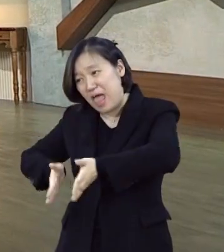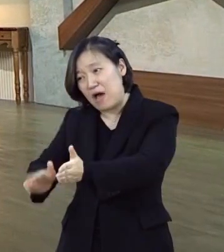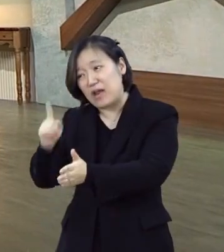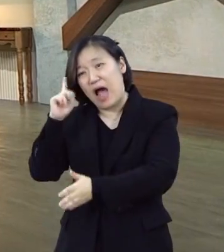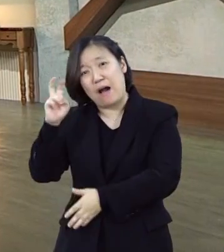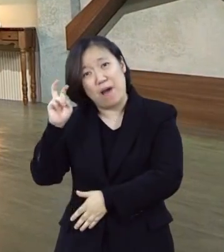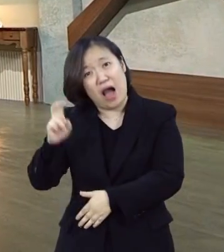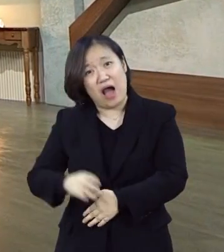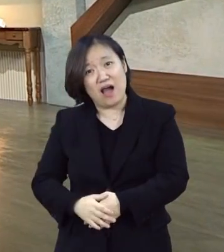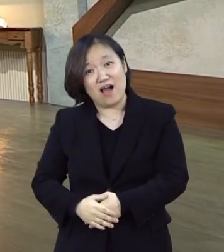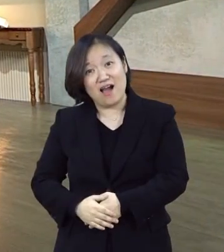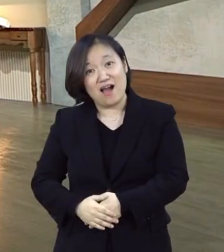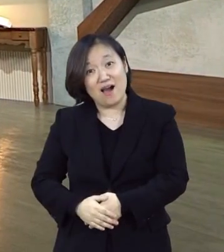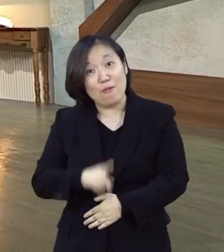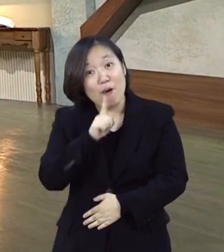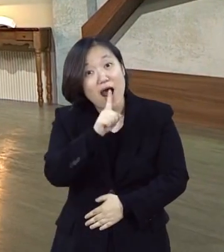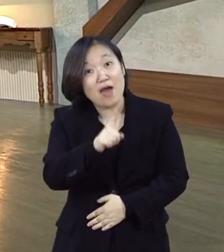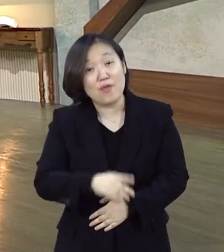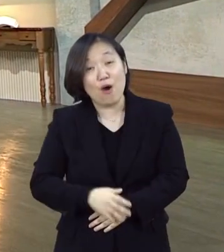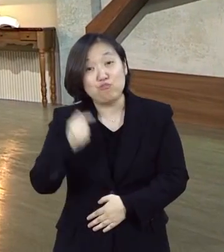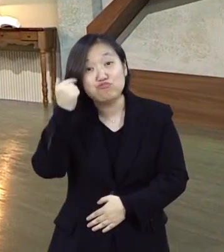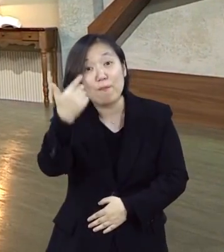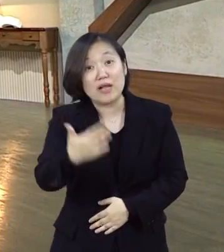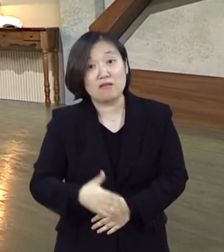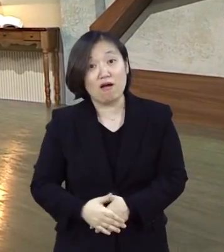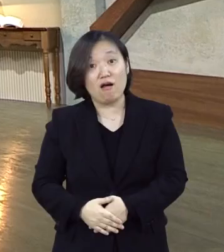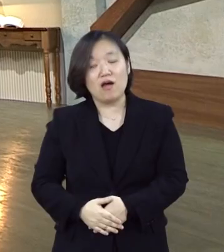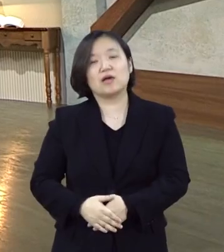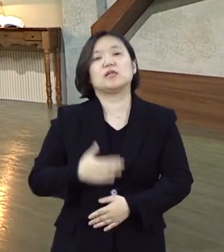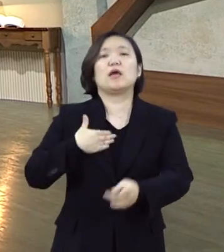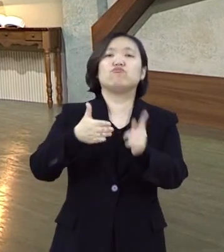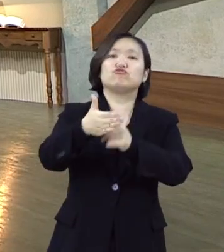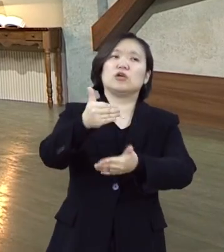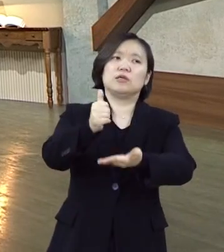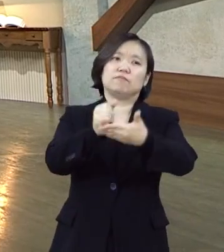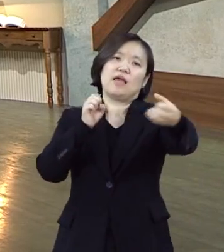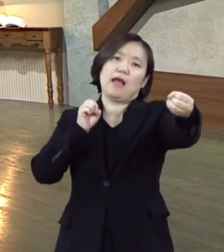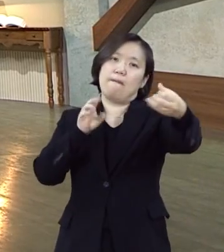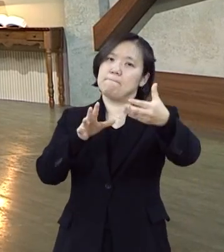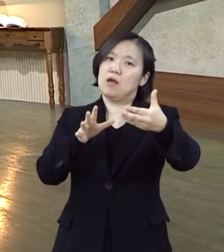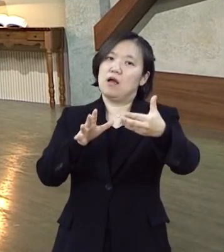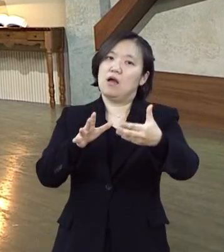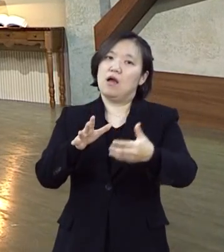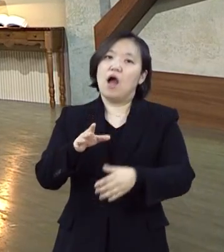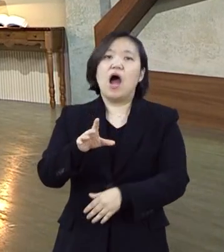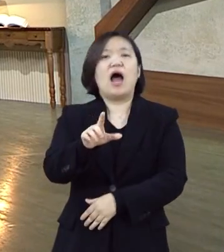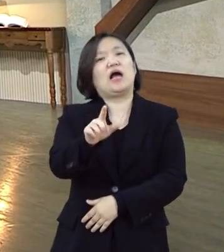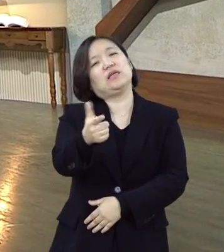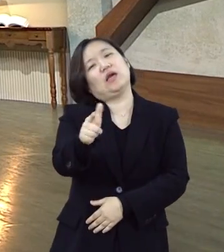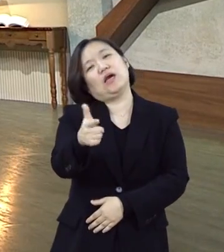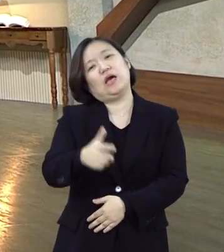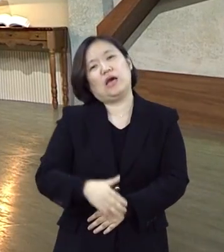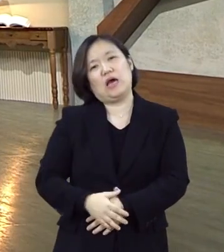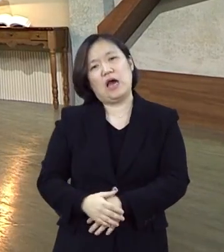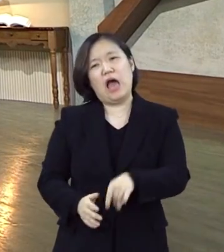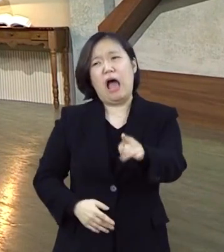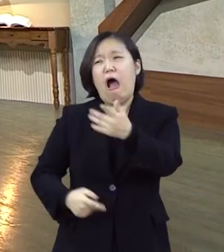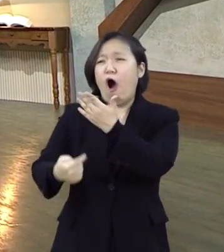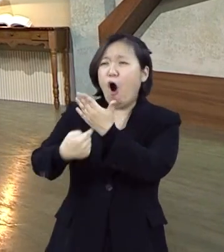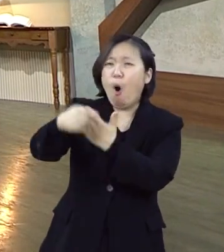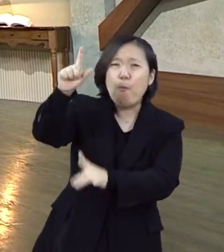부처님께서 아니다. 그것이 아니다. 그렇게 겉모습으로만 판단해서는